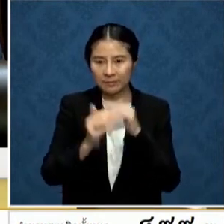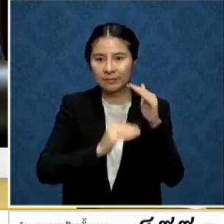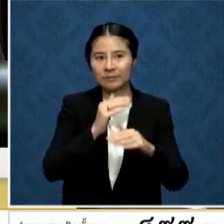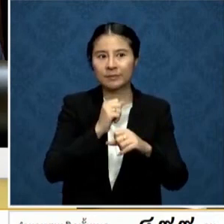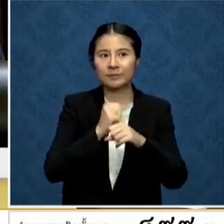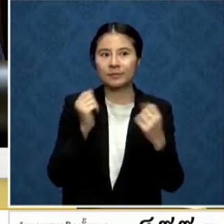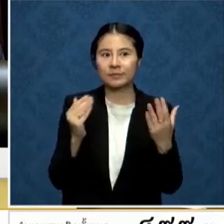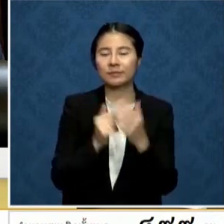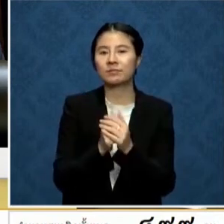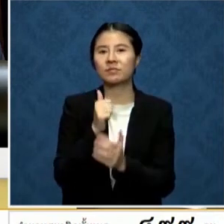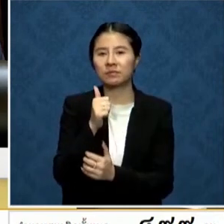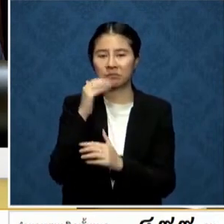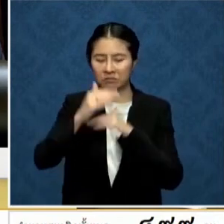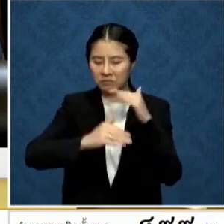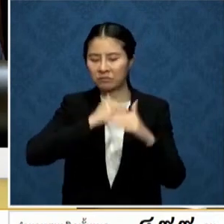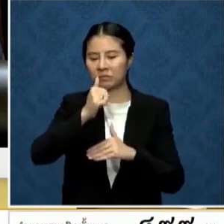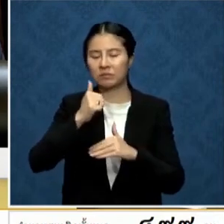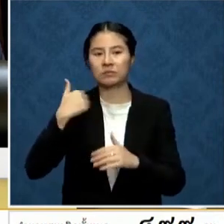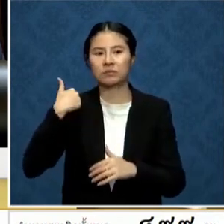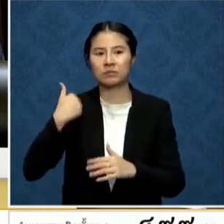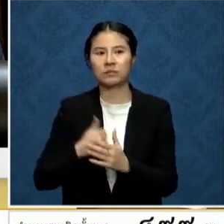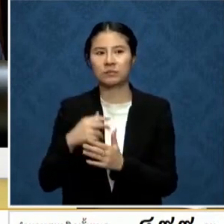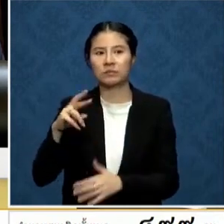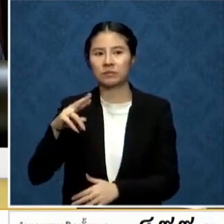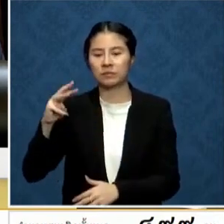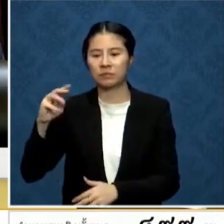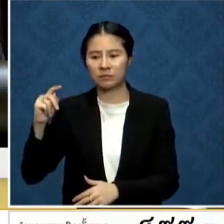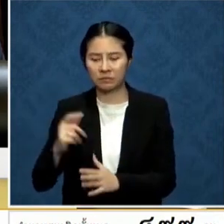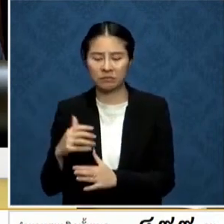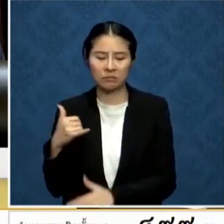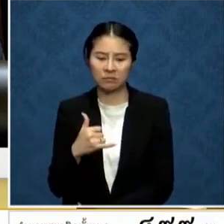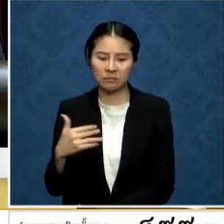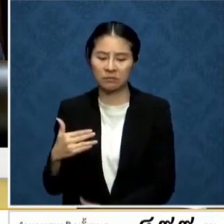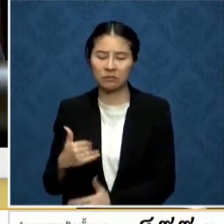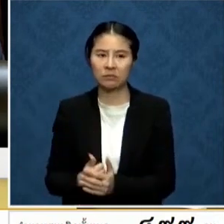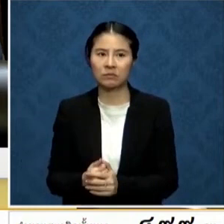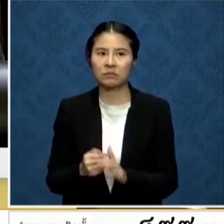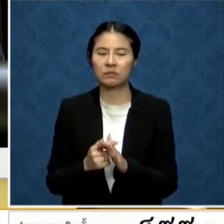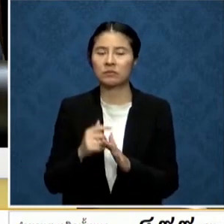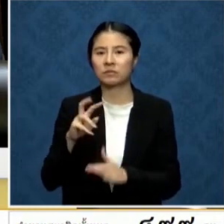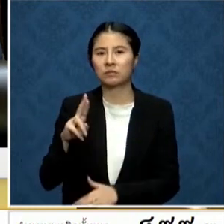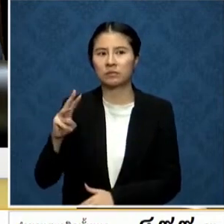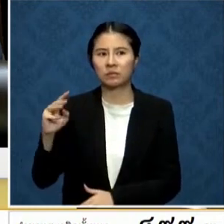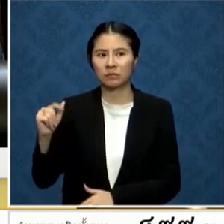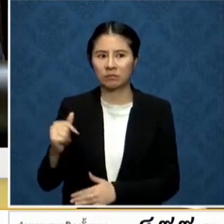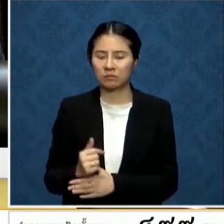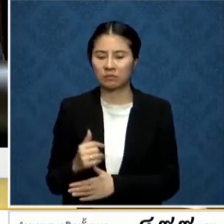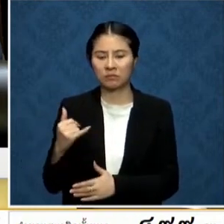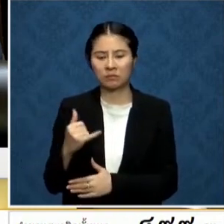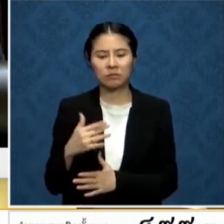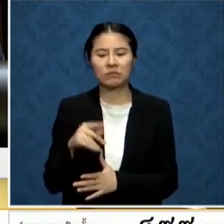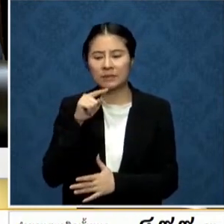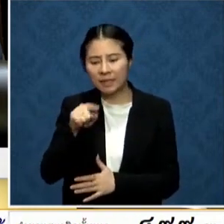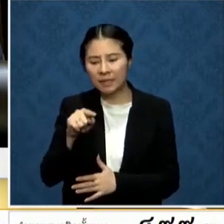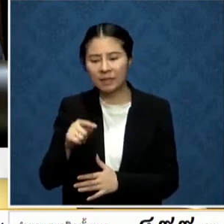ครับเพราะที่ผ่านมายากมากนะครับที่รัฐมนตรีจะมาหรือบางทีรัฐมนตรีที่มาเองตัวตัวรัฐมนตรีที่มาก็มอบหมายกันมาต่อๆกัน